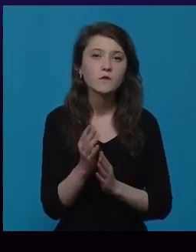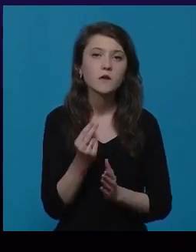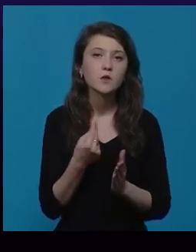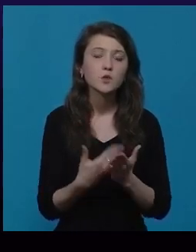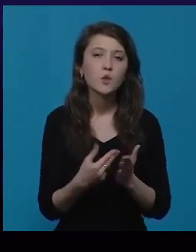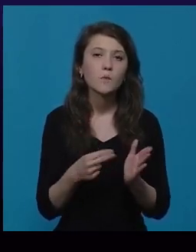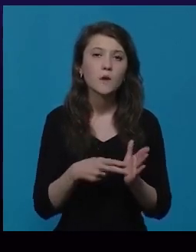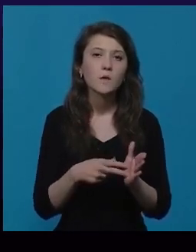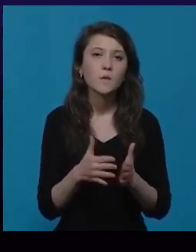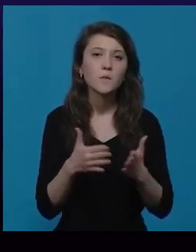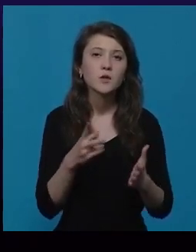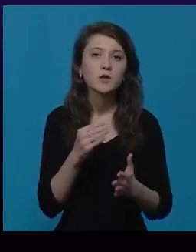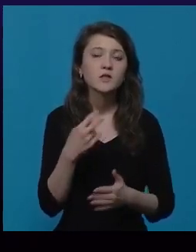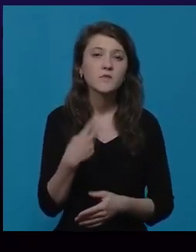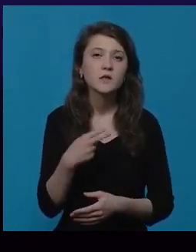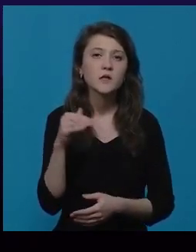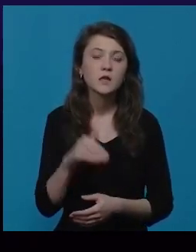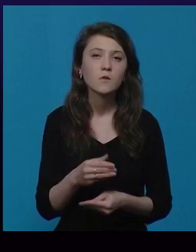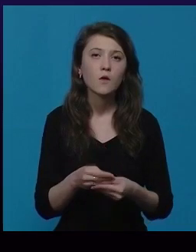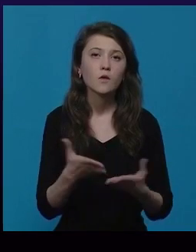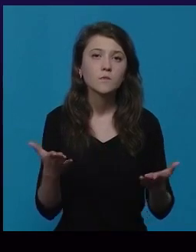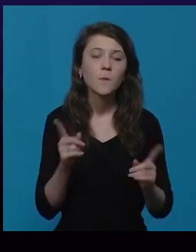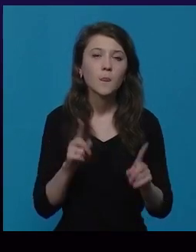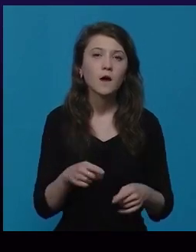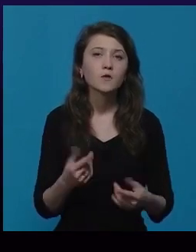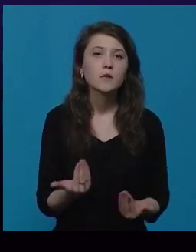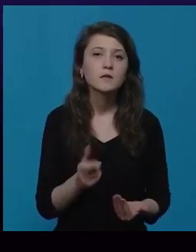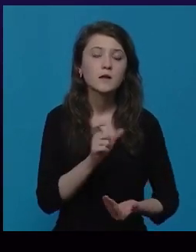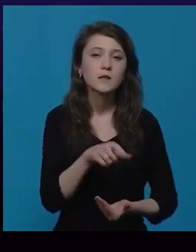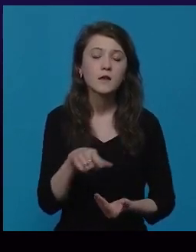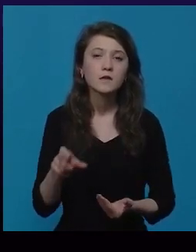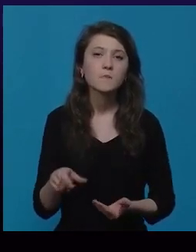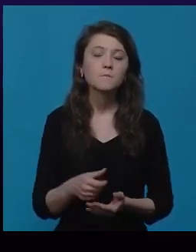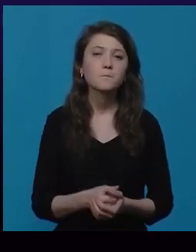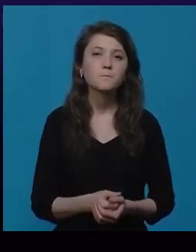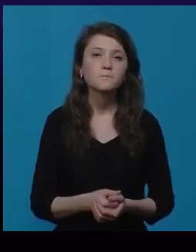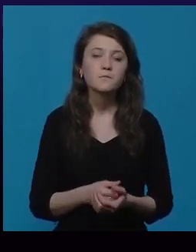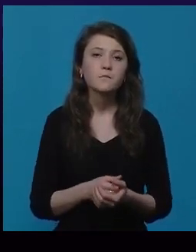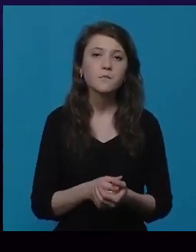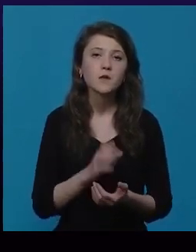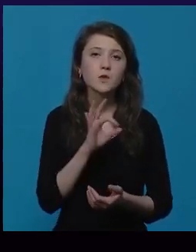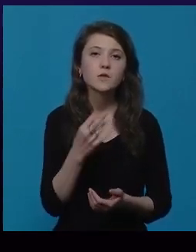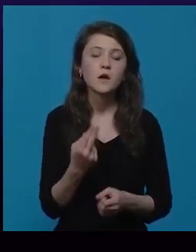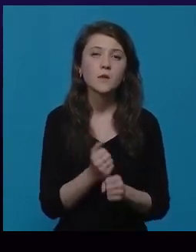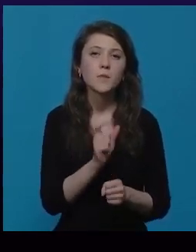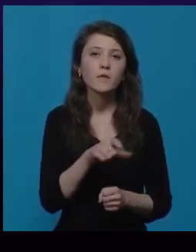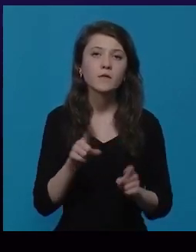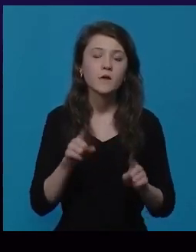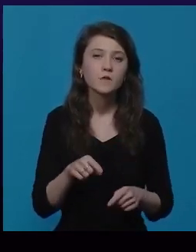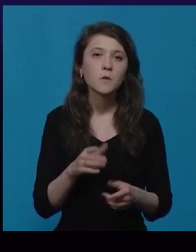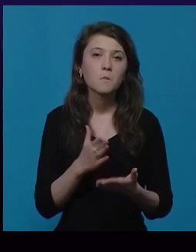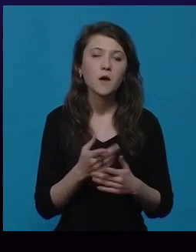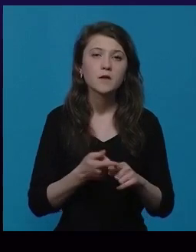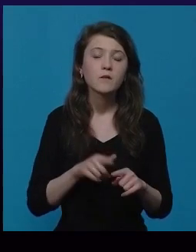більше 20 тисяч, роздано також населення. Ну і соціальні працівники також мають ці всі засоби захисту,